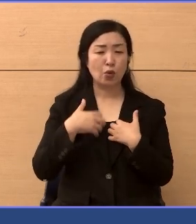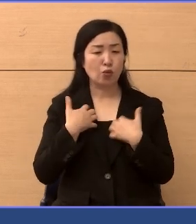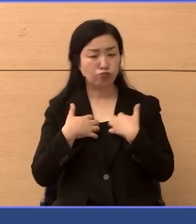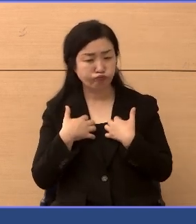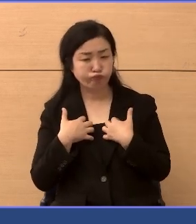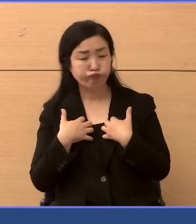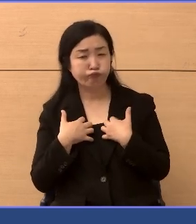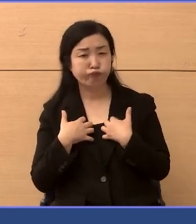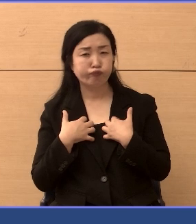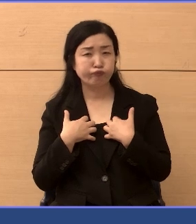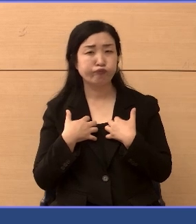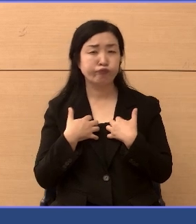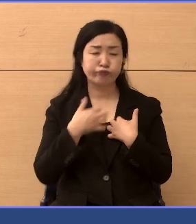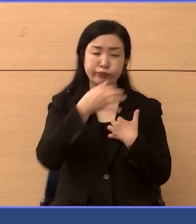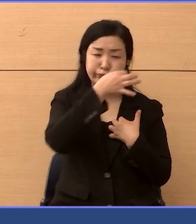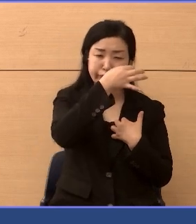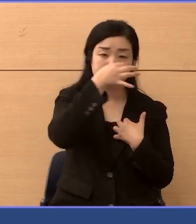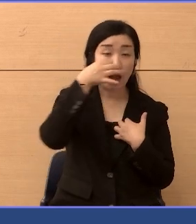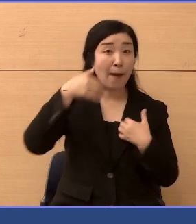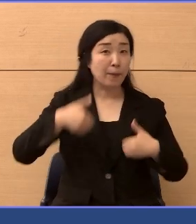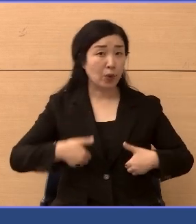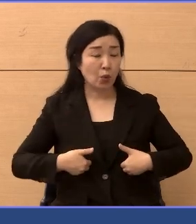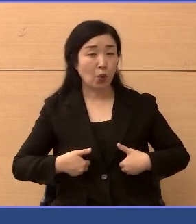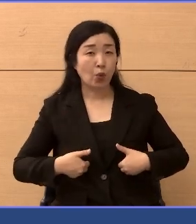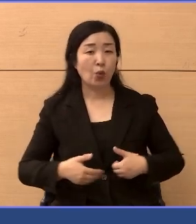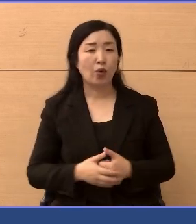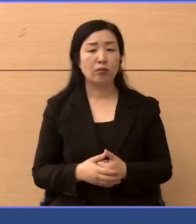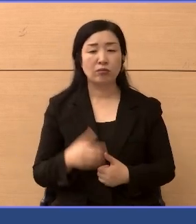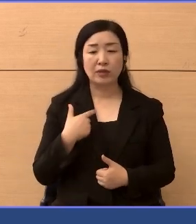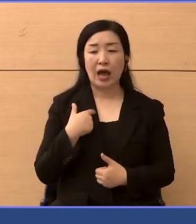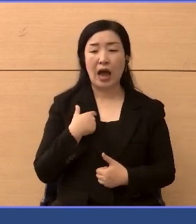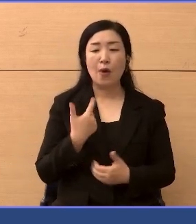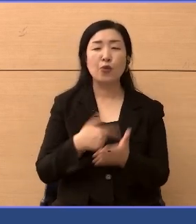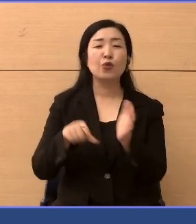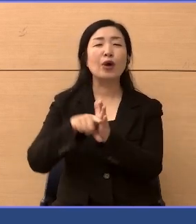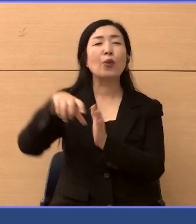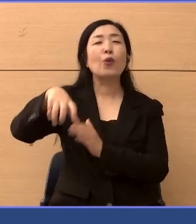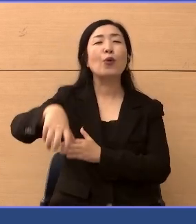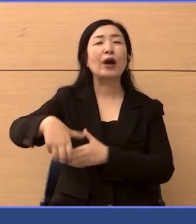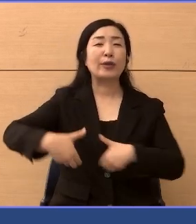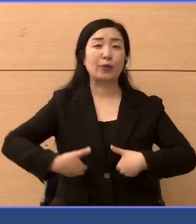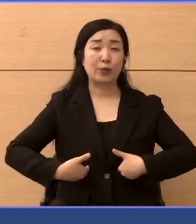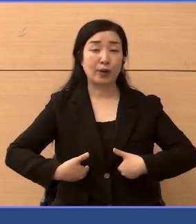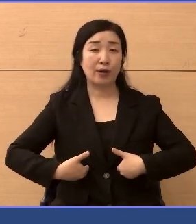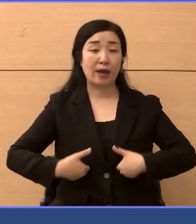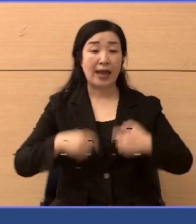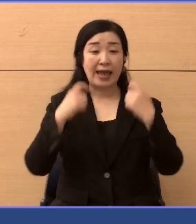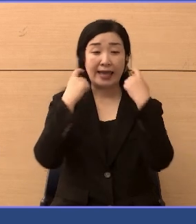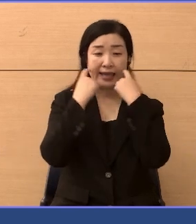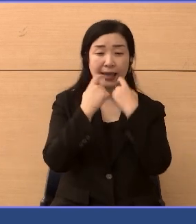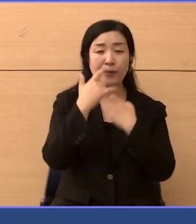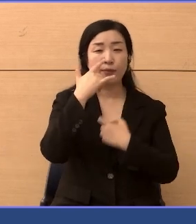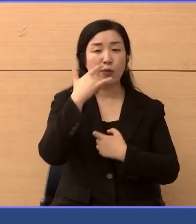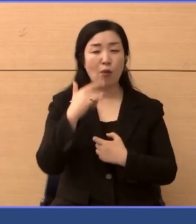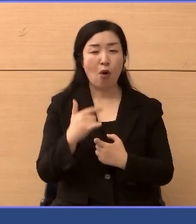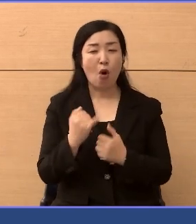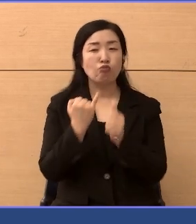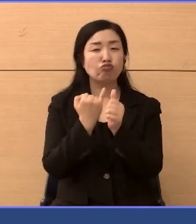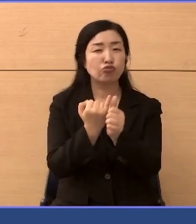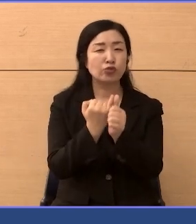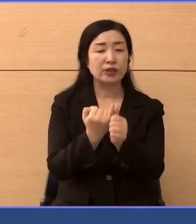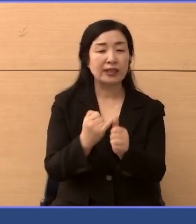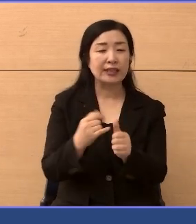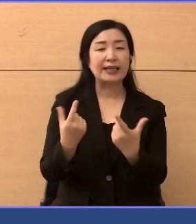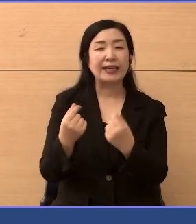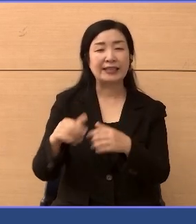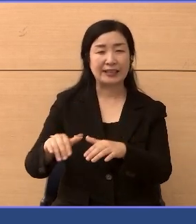오락을 making 즐길 수 space 있어야 for 됩니다. themselves both as 자신들의 individuals 공간도 있어야 and as a 됩니다. couple. 그래서 개인으로서 또 부부로서의 그런 Let's 공간도